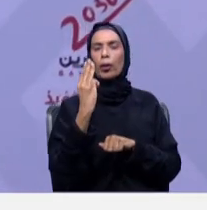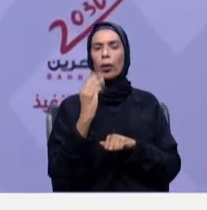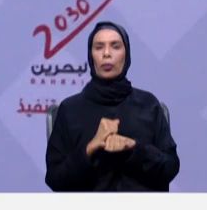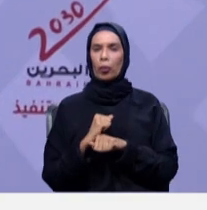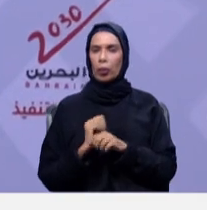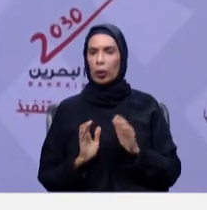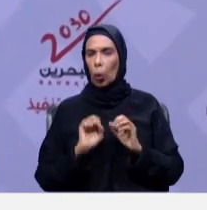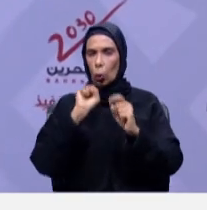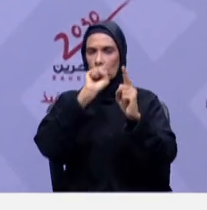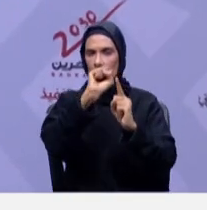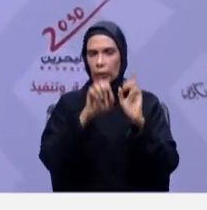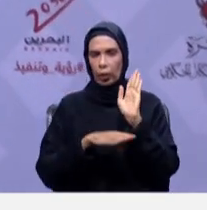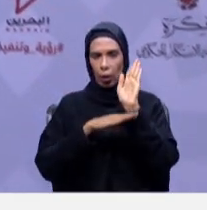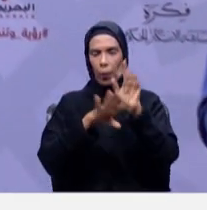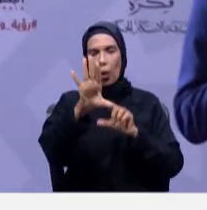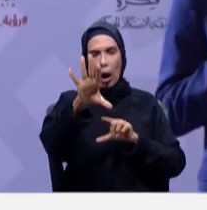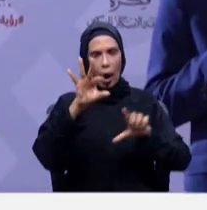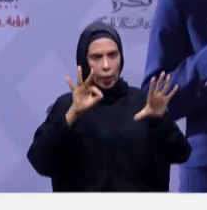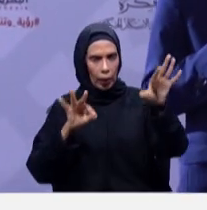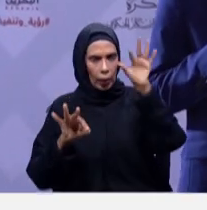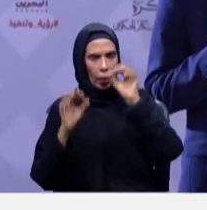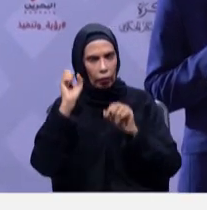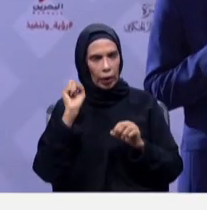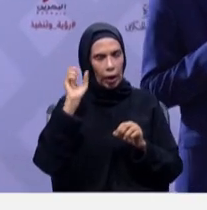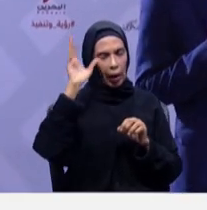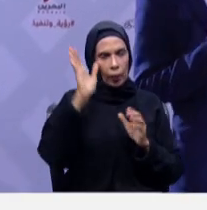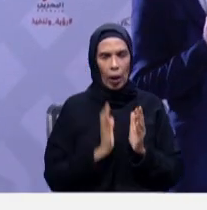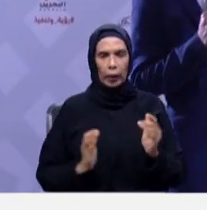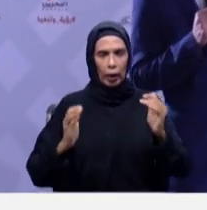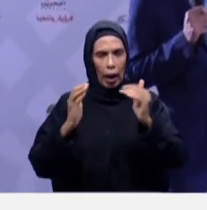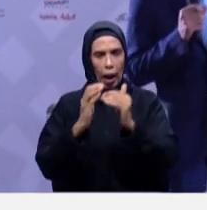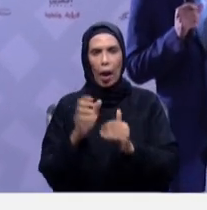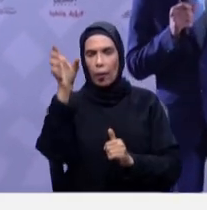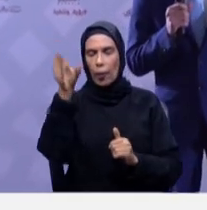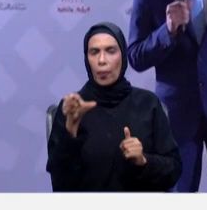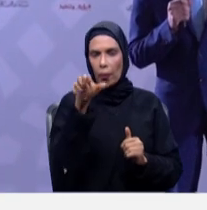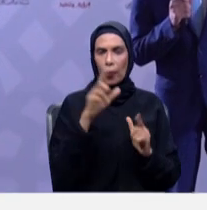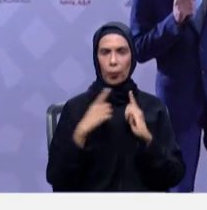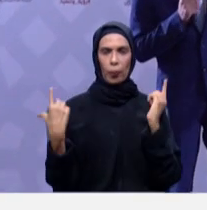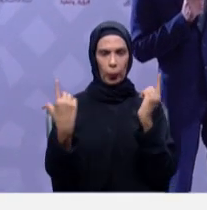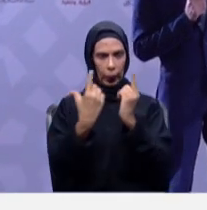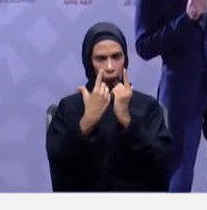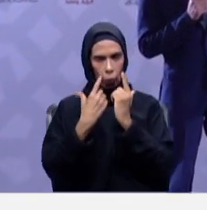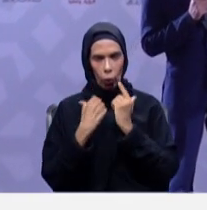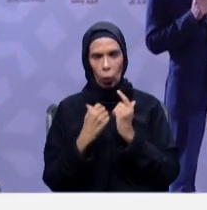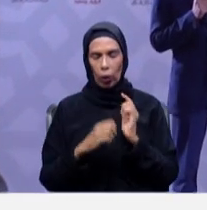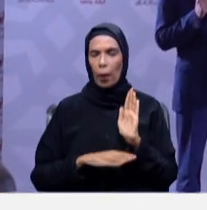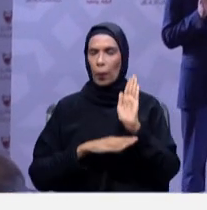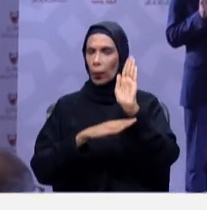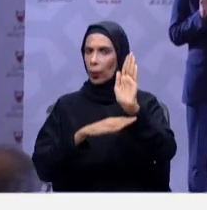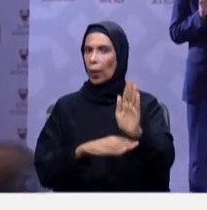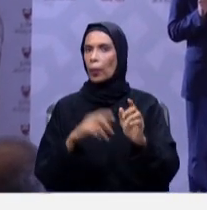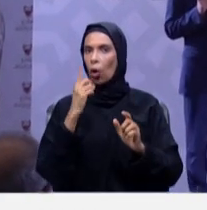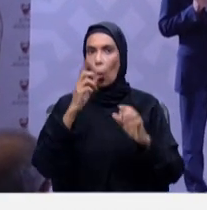عرض، وذلك بعد أن اختار أصحاب فكرة من الأفراد والمجموعات اللجنة التي سيقدمون عروضهم